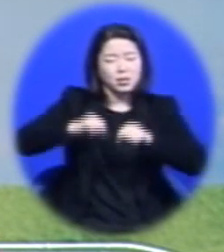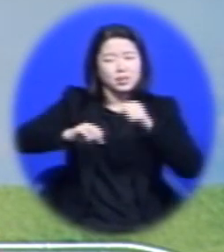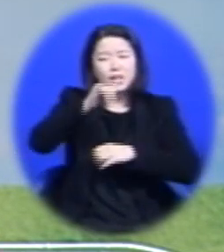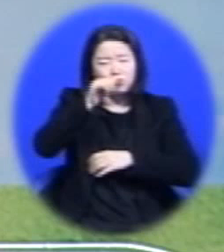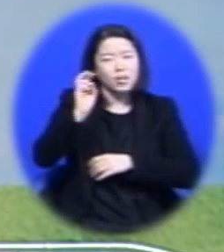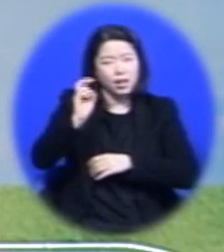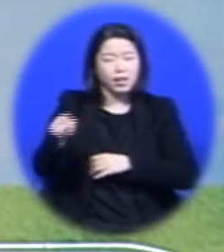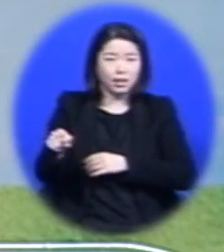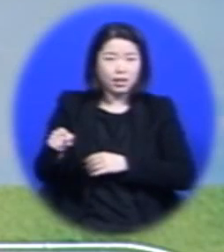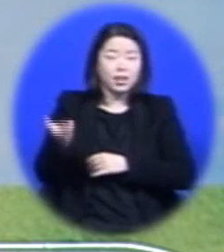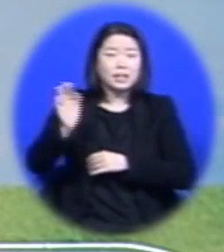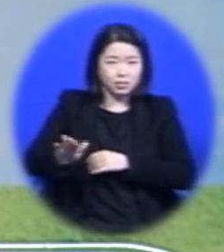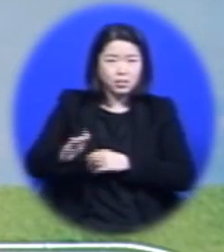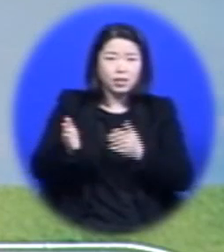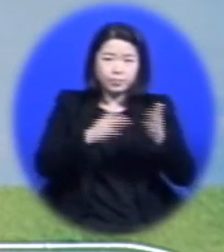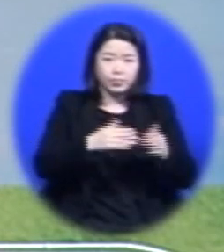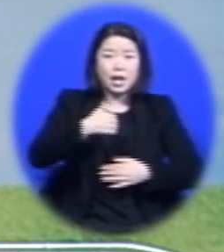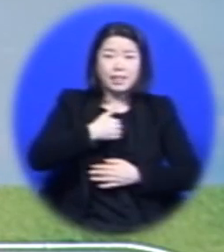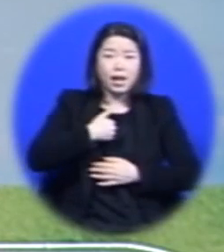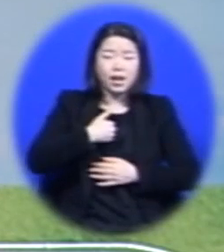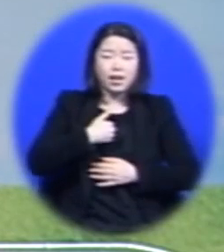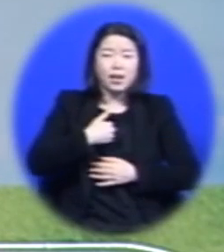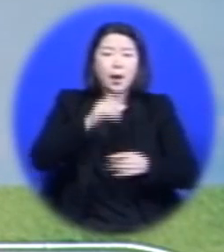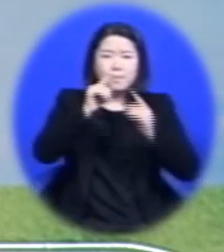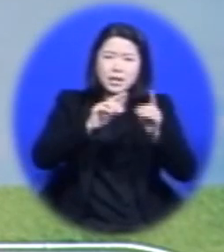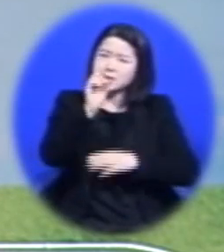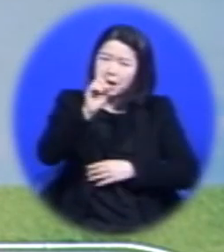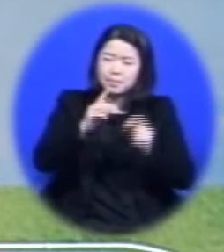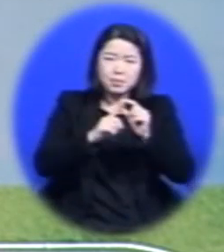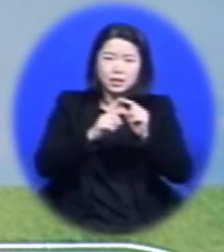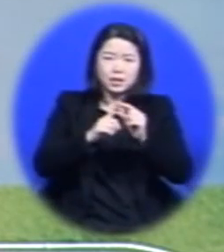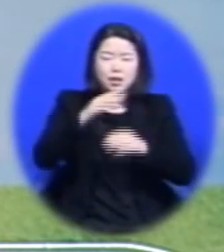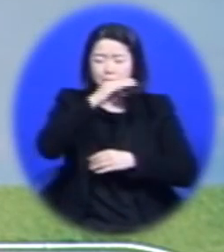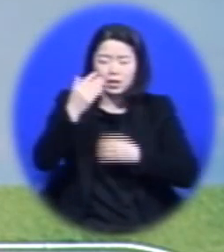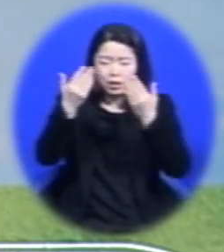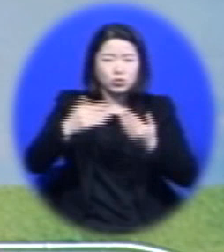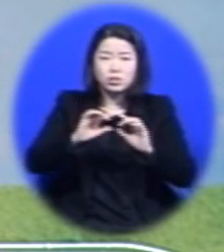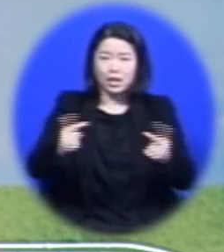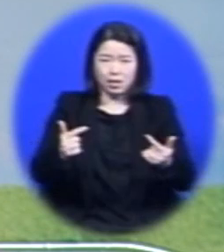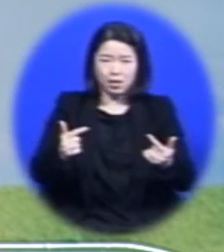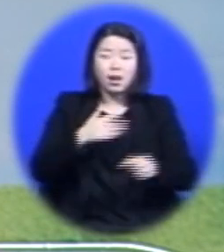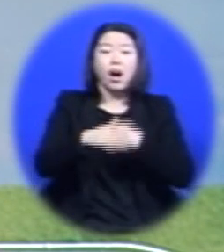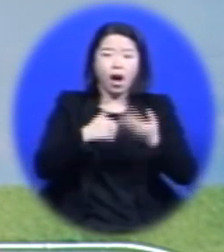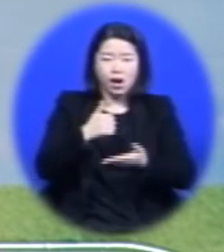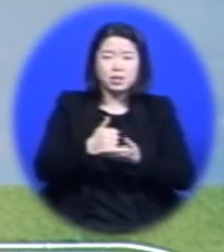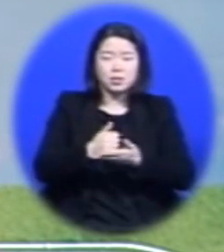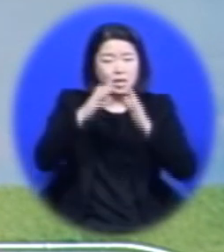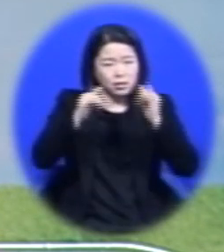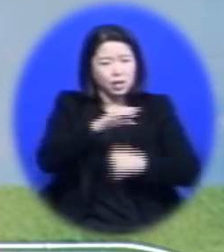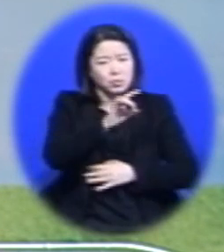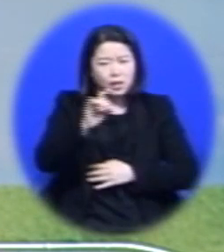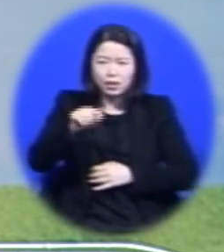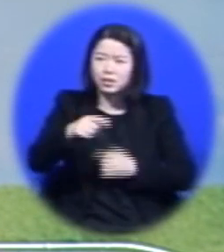알아 그런데 나에게는 말씀 한 마디 제대로 안 해 주세요 하나님의 사람에 따라